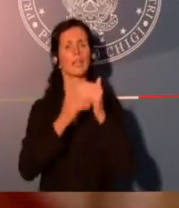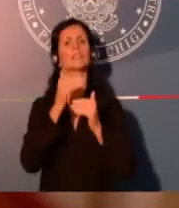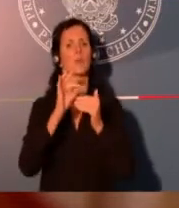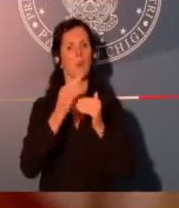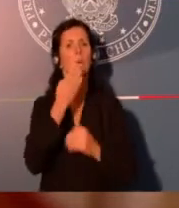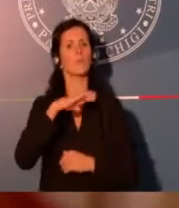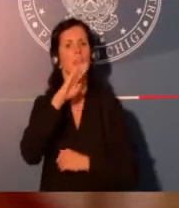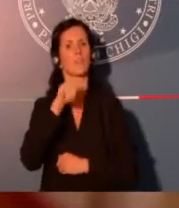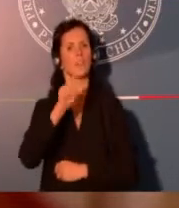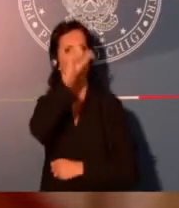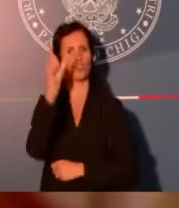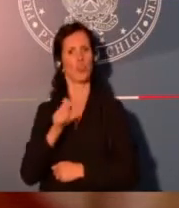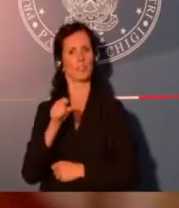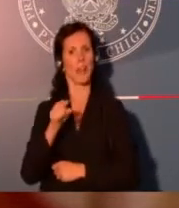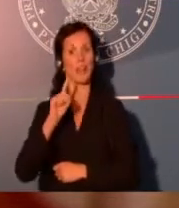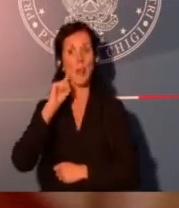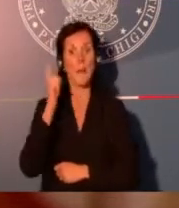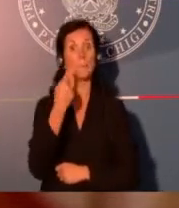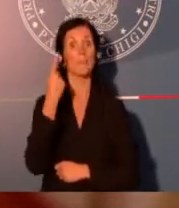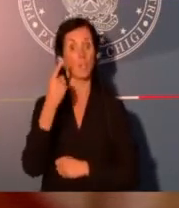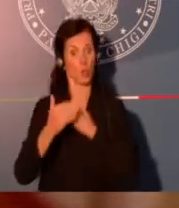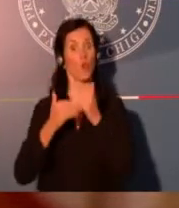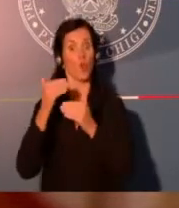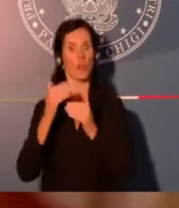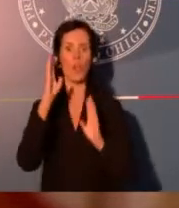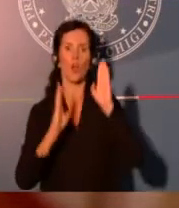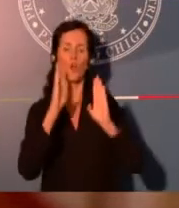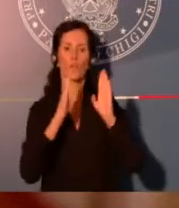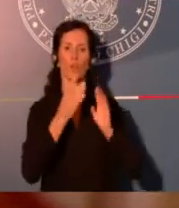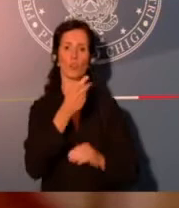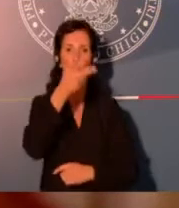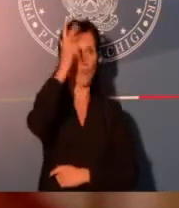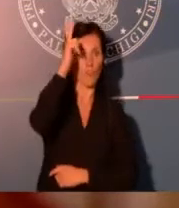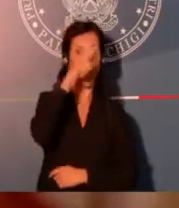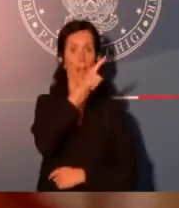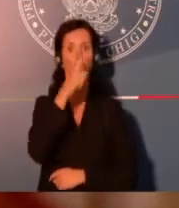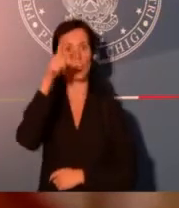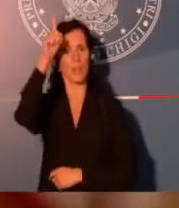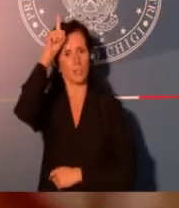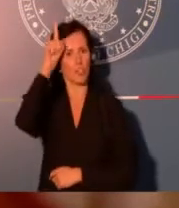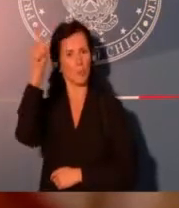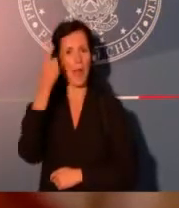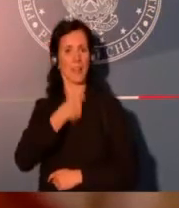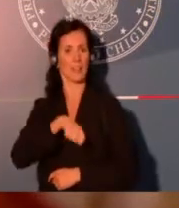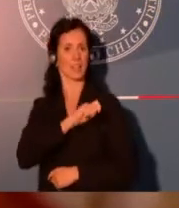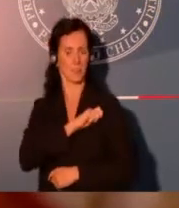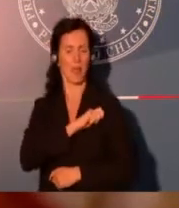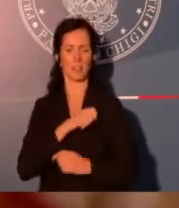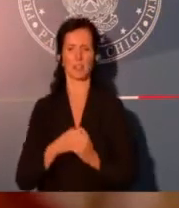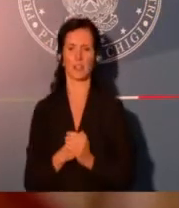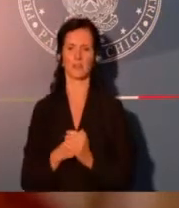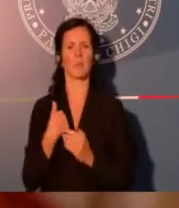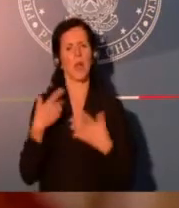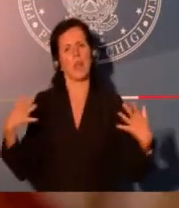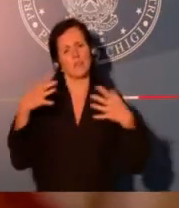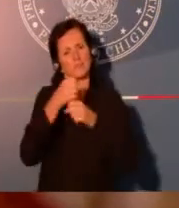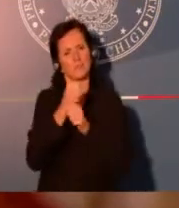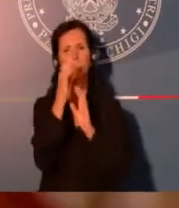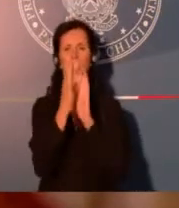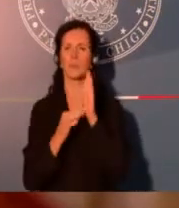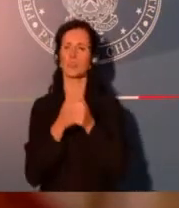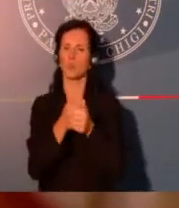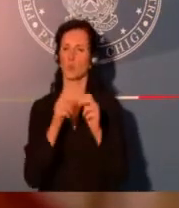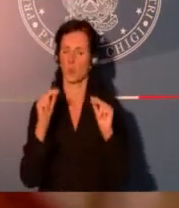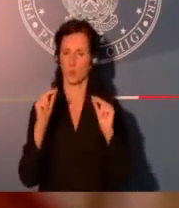paese, migliore di quella francese, tedesca, spagnola. Ma vi riassumo le nuove misure.